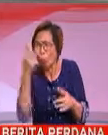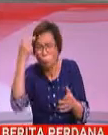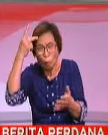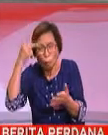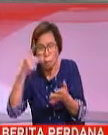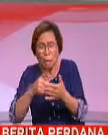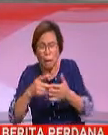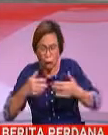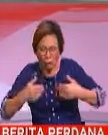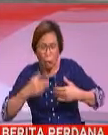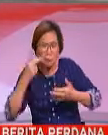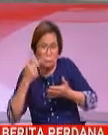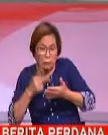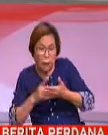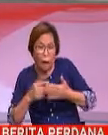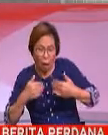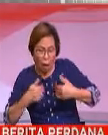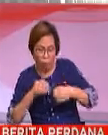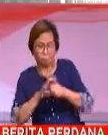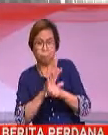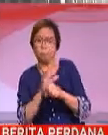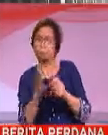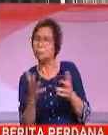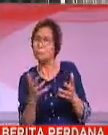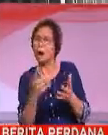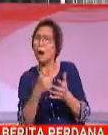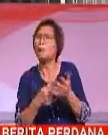mengesan kehadiran virus COVID-19?